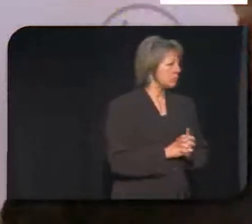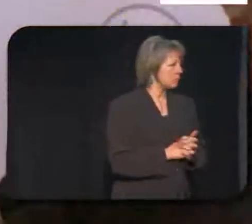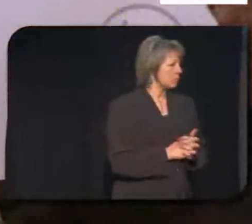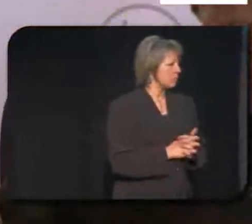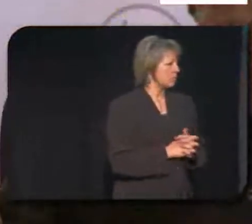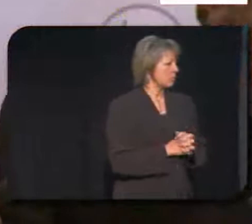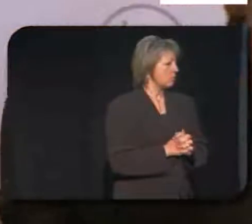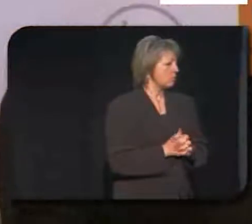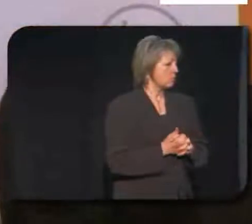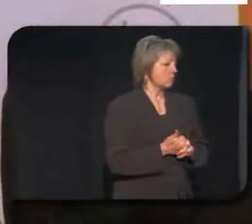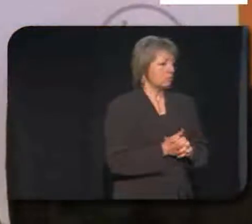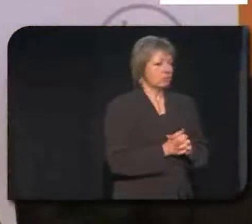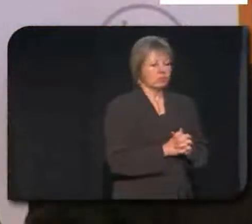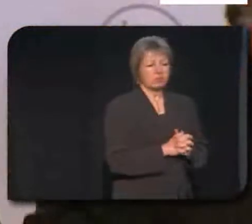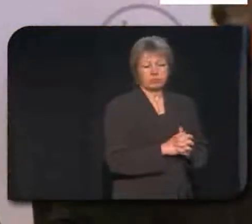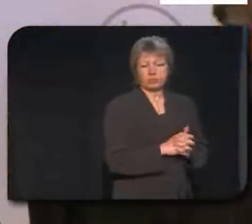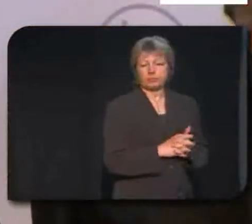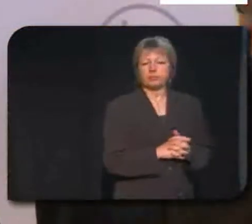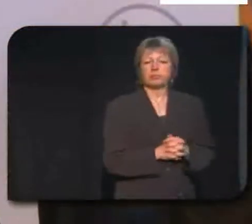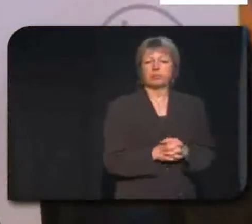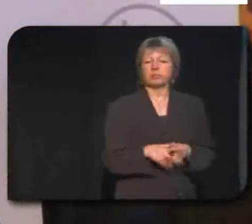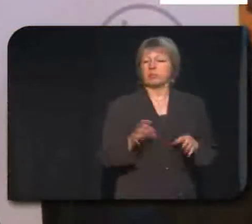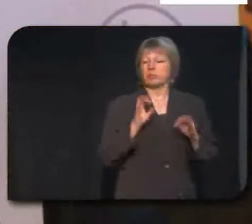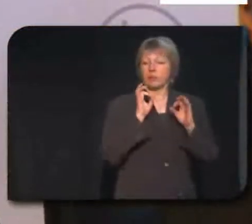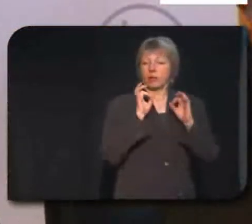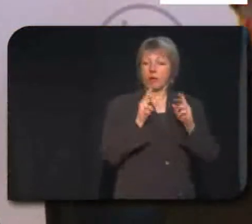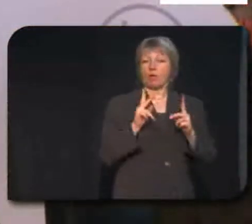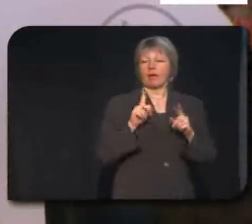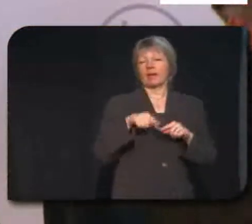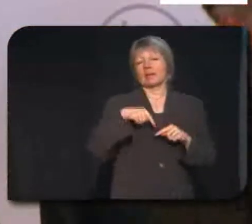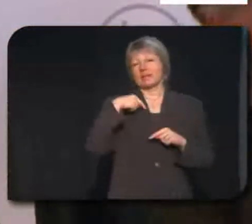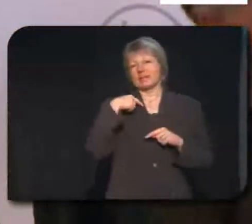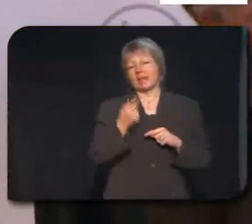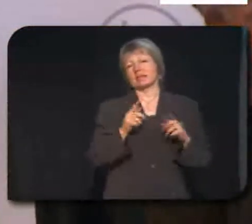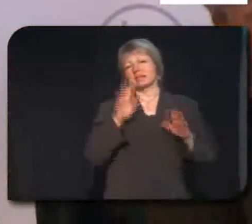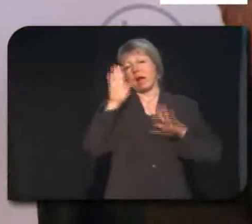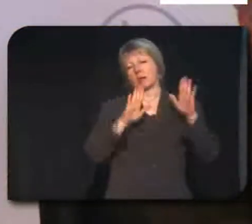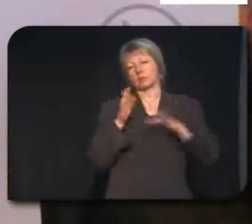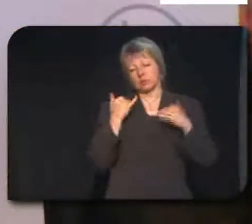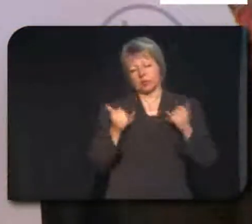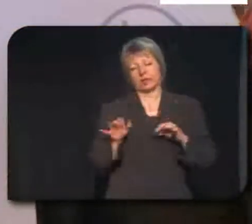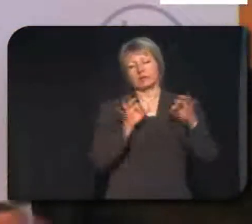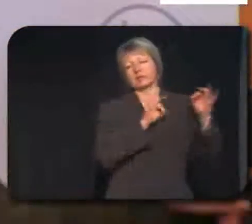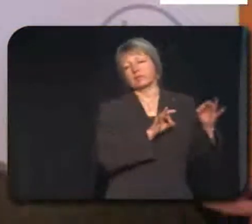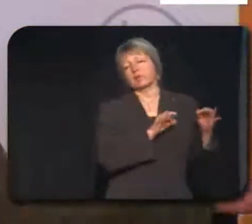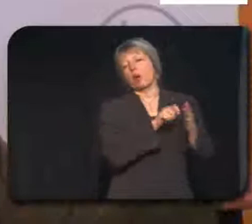okay wir kommen zur nächsten Abstimmung ich übergebe an den Wahlleiter